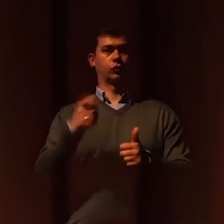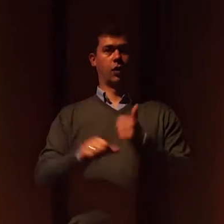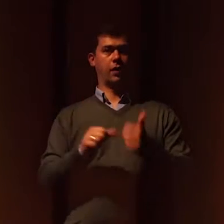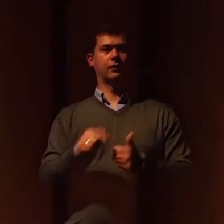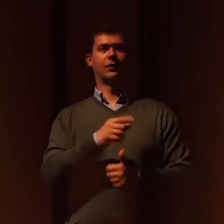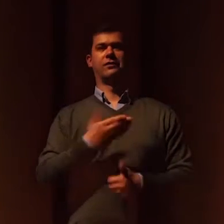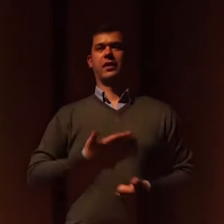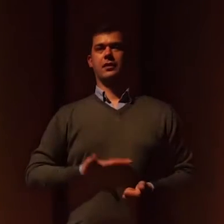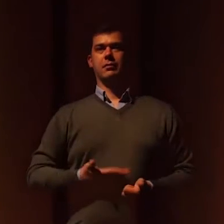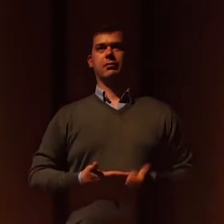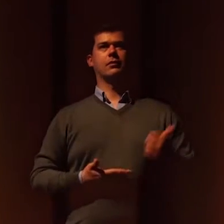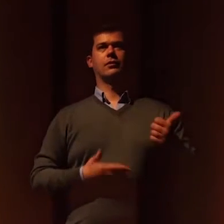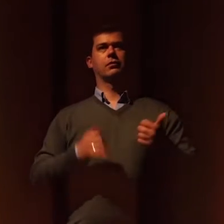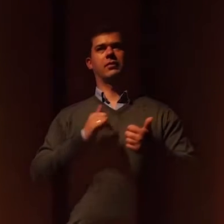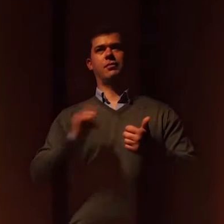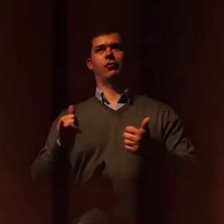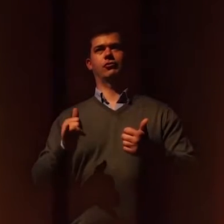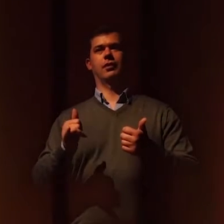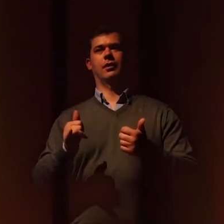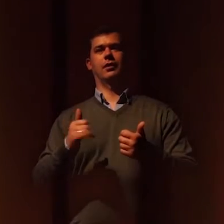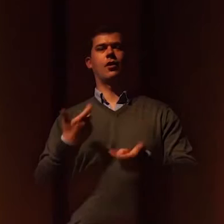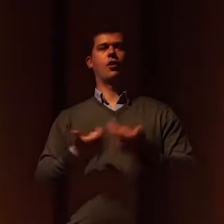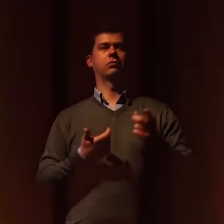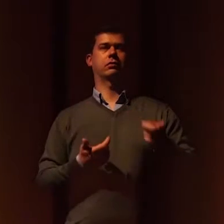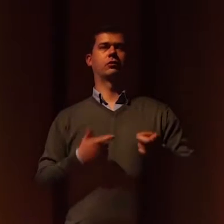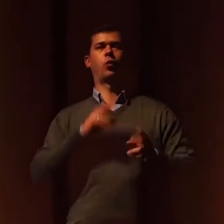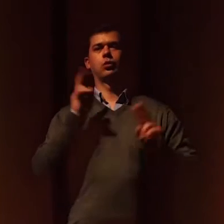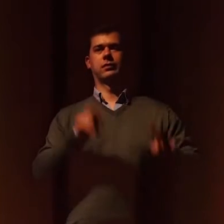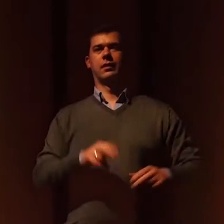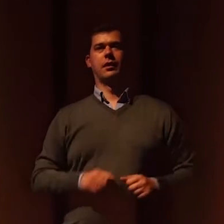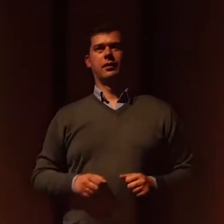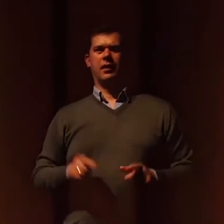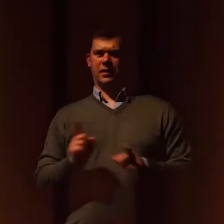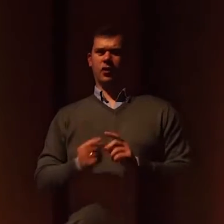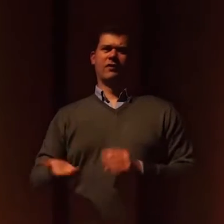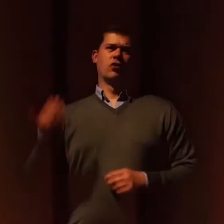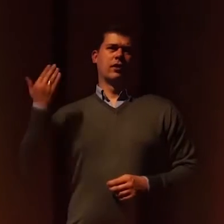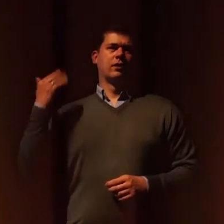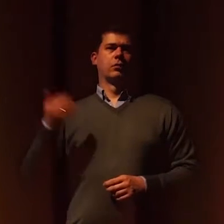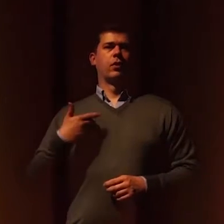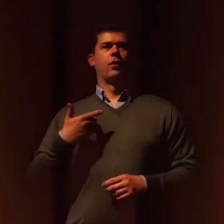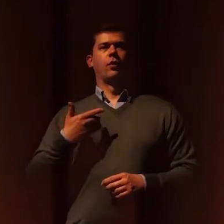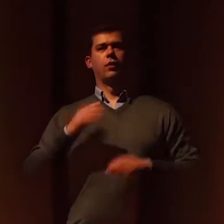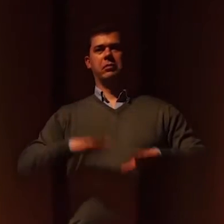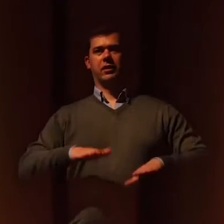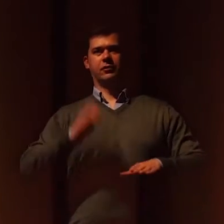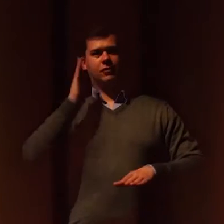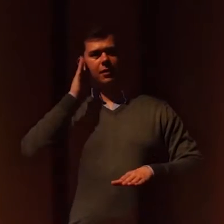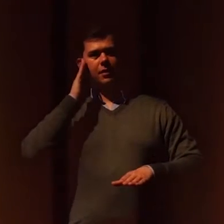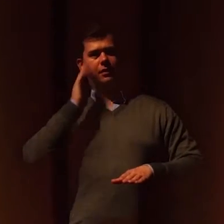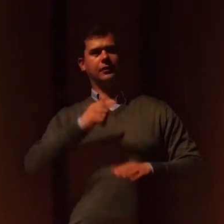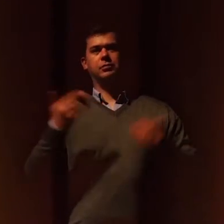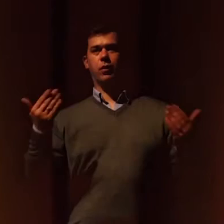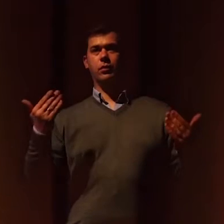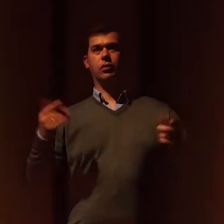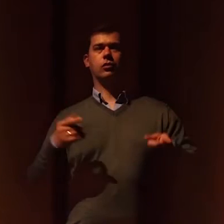się jako mniejszość być uznana były dawniej mieszkające pewnie społeczności które